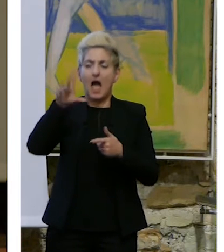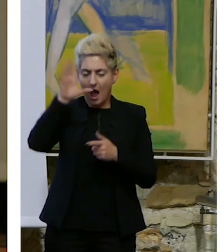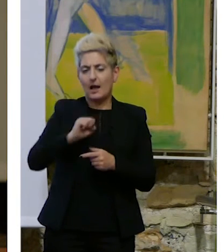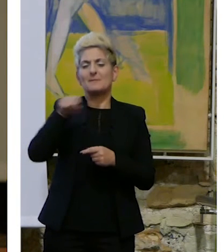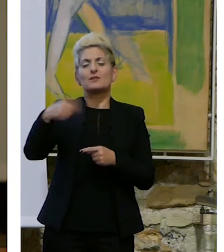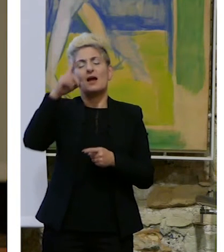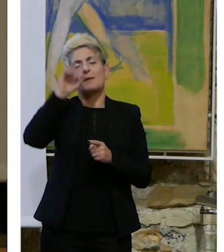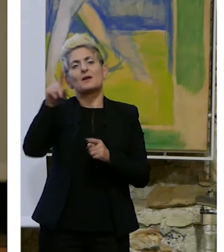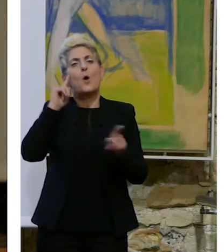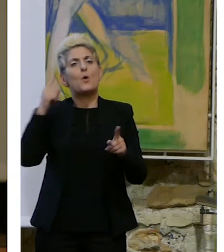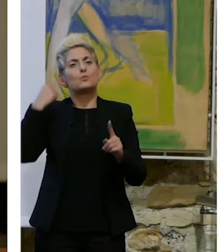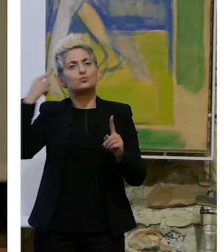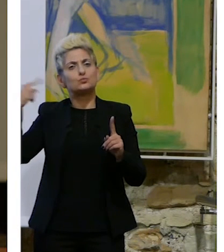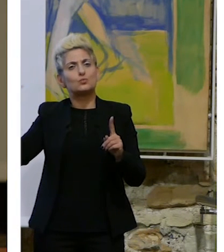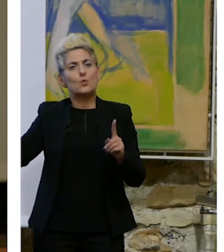sto ascoltando